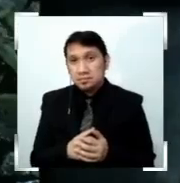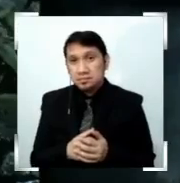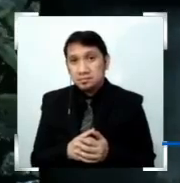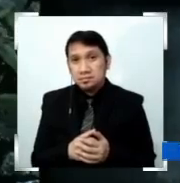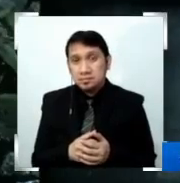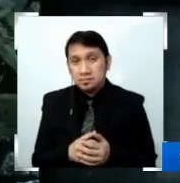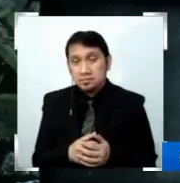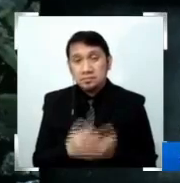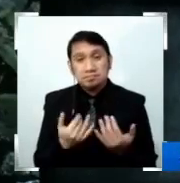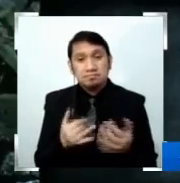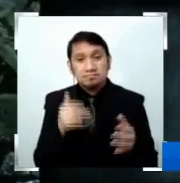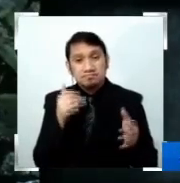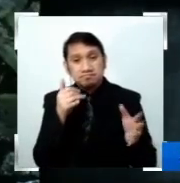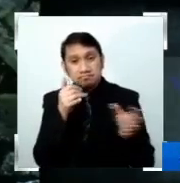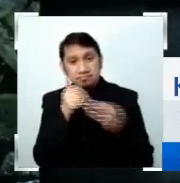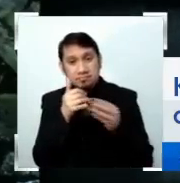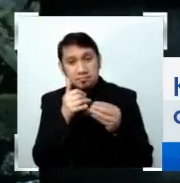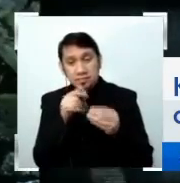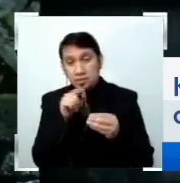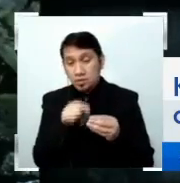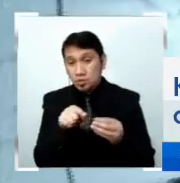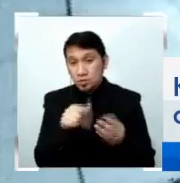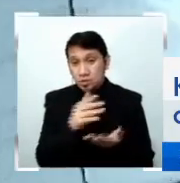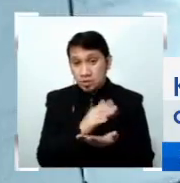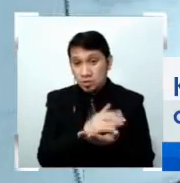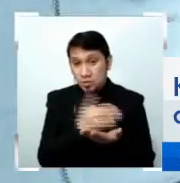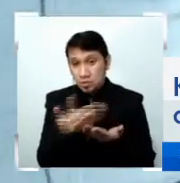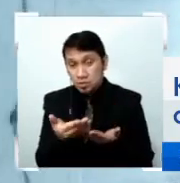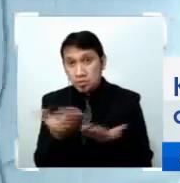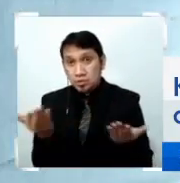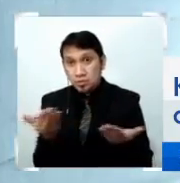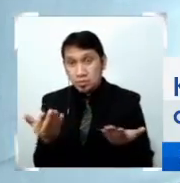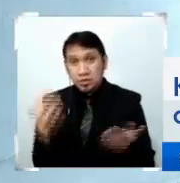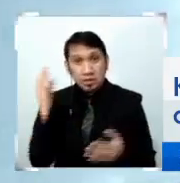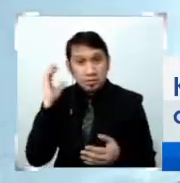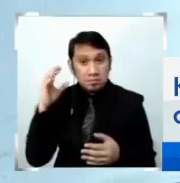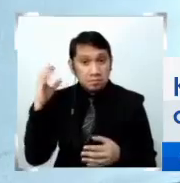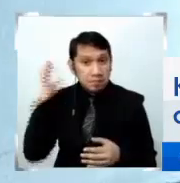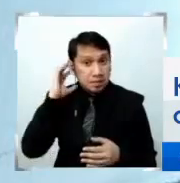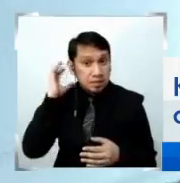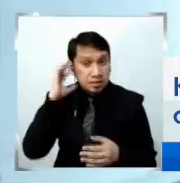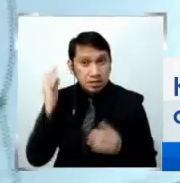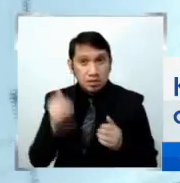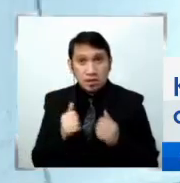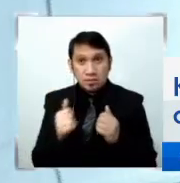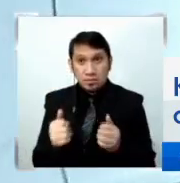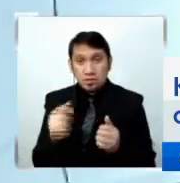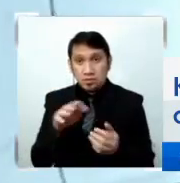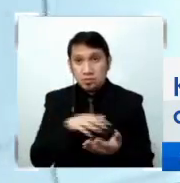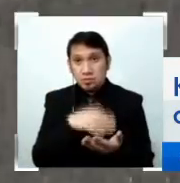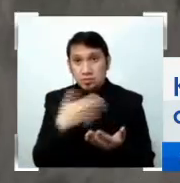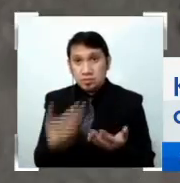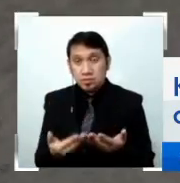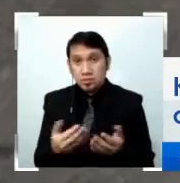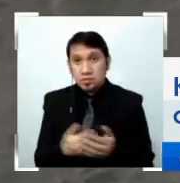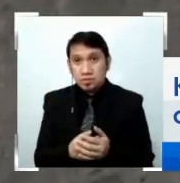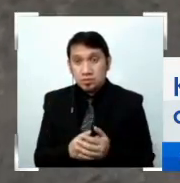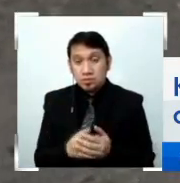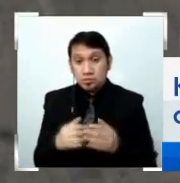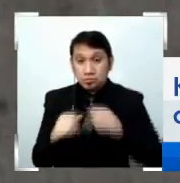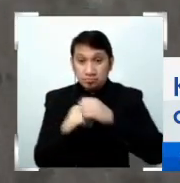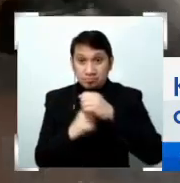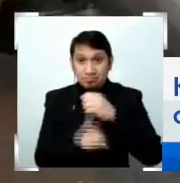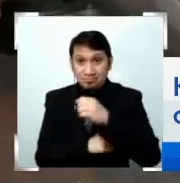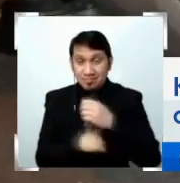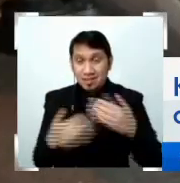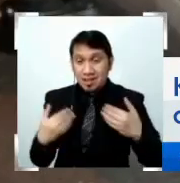Hulikam naman ang pagtaob ng isang kotse sa Mindanao Avenue sa Quezon City. Sumalpok ito sa nakatumbang concrete barrier at poste ng footbridge. Sugatan sa binti